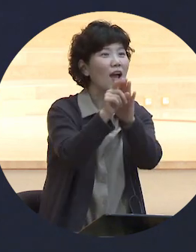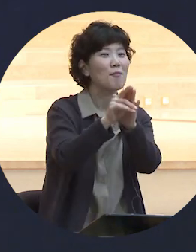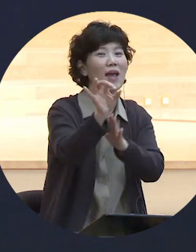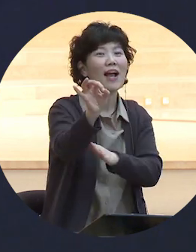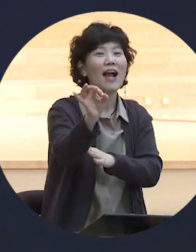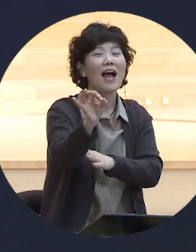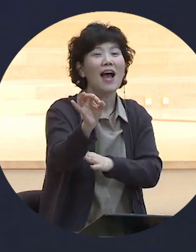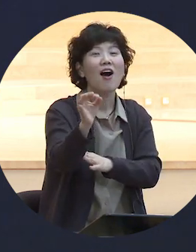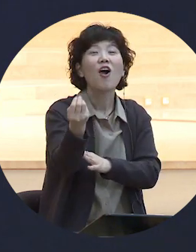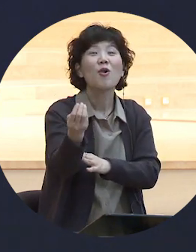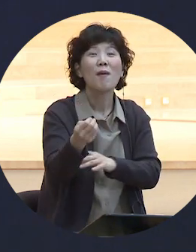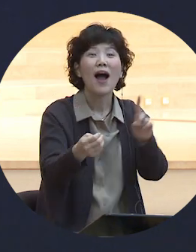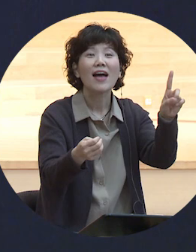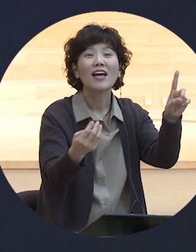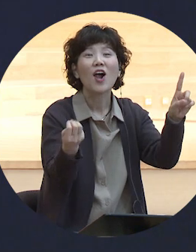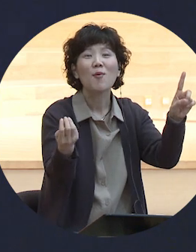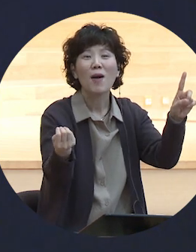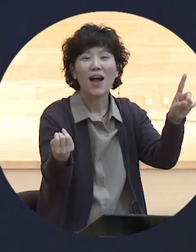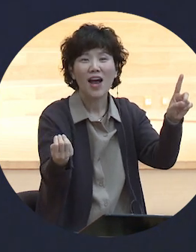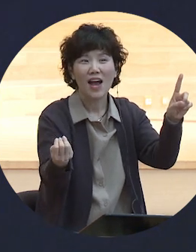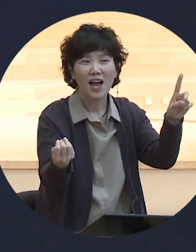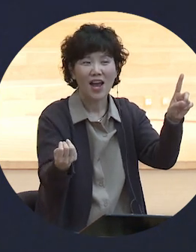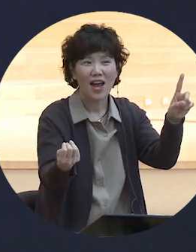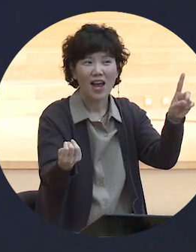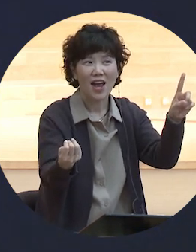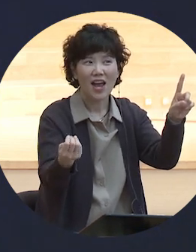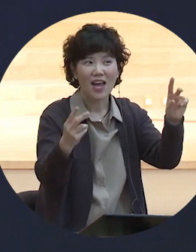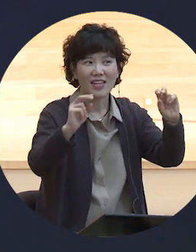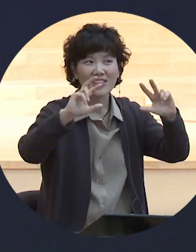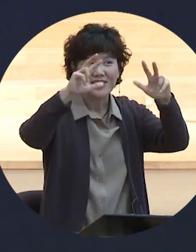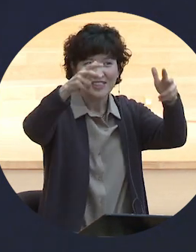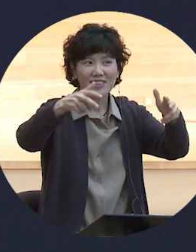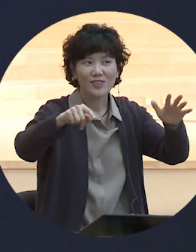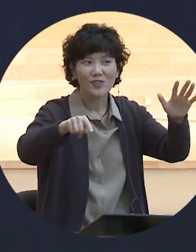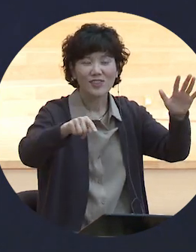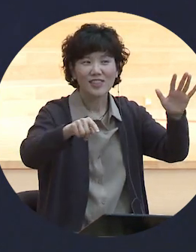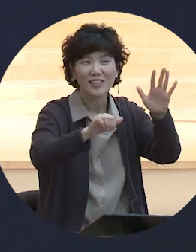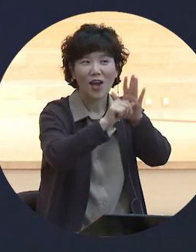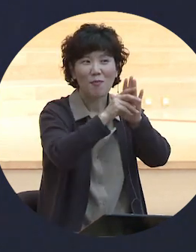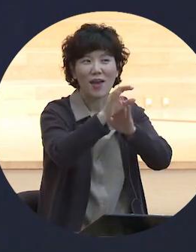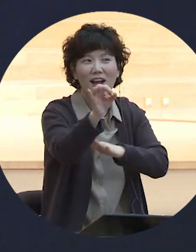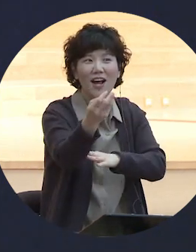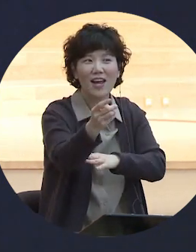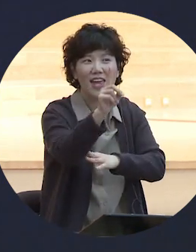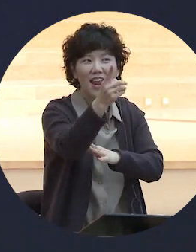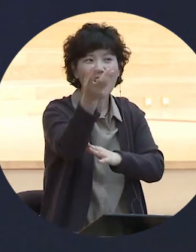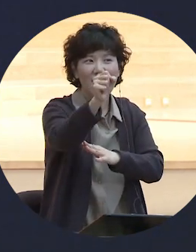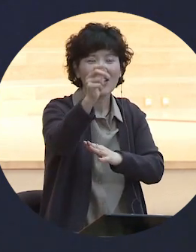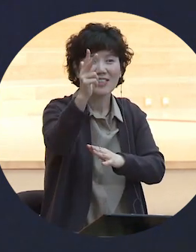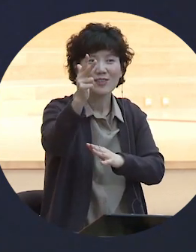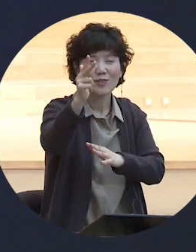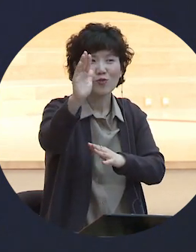작품 하나가 경매가가 얼마냐면 지구상의 최고 경매가를 기록하고 있는데 1억